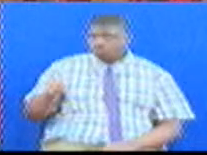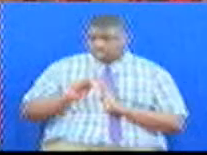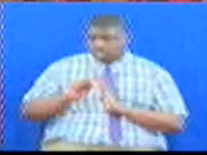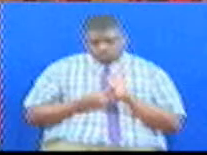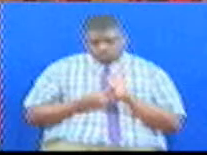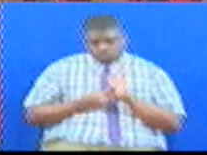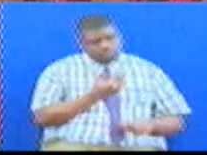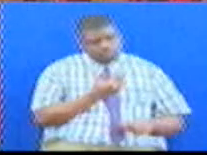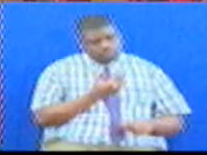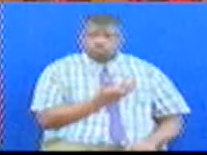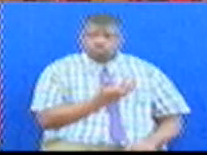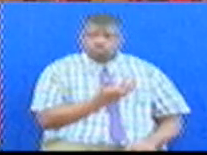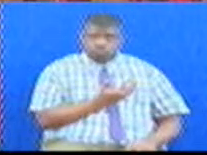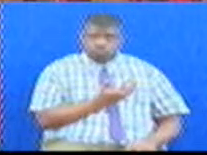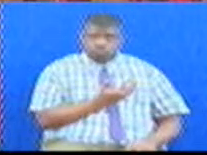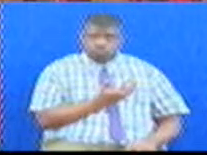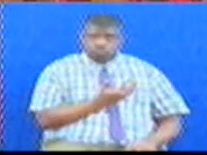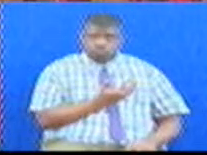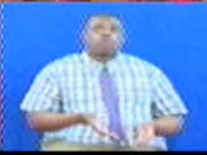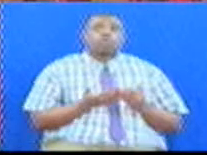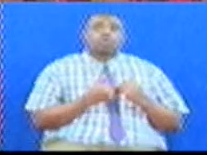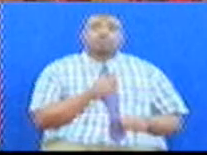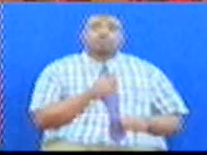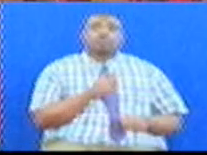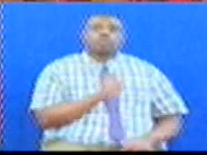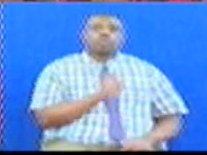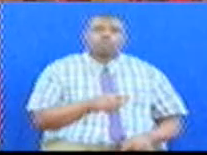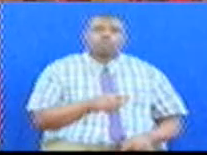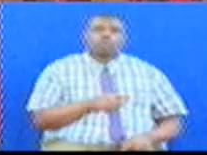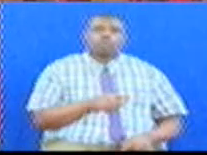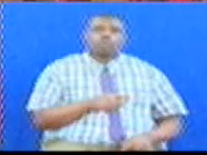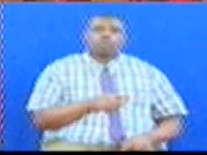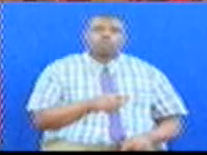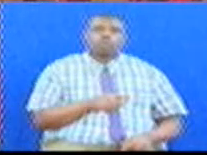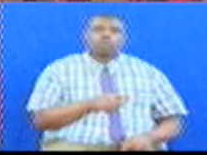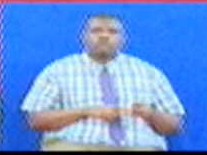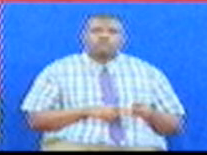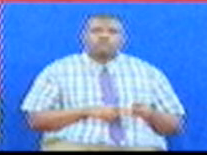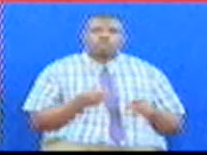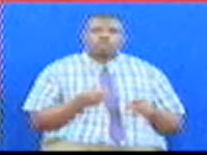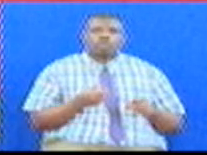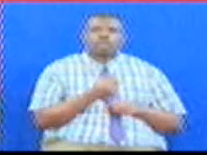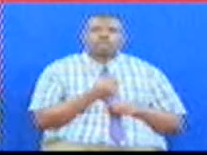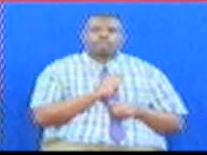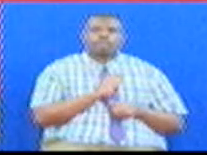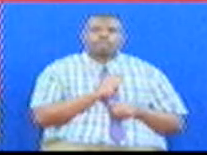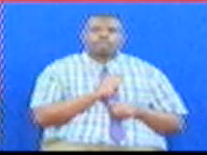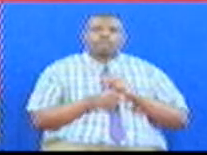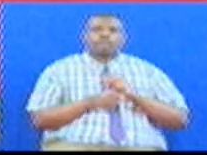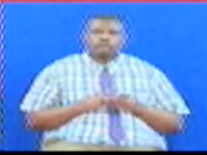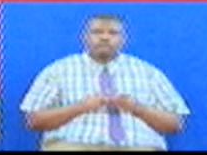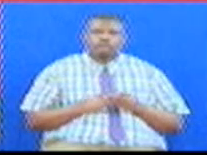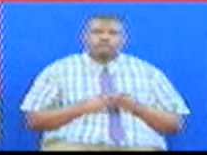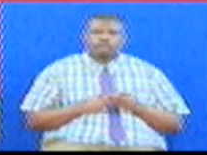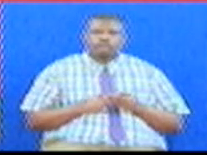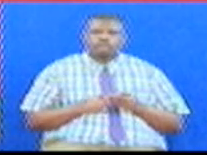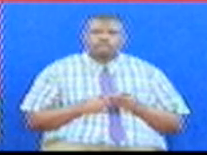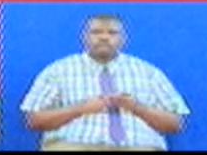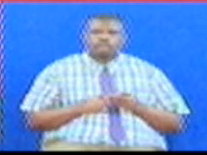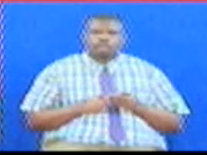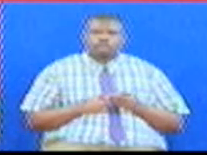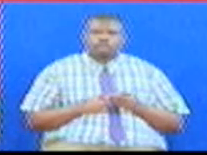5 unao uwezo wa kuelekeza hapa na tukafanya mabadiliko kupitia bunge hili, na tukawa